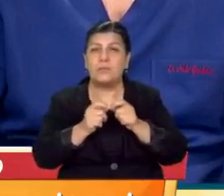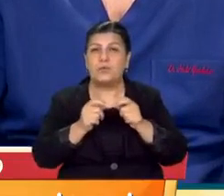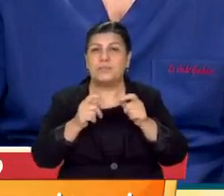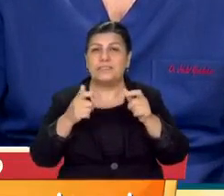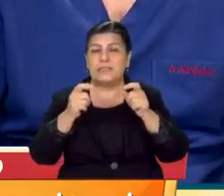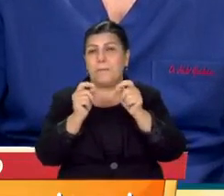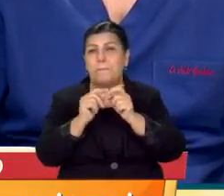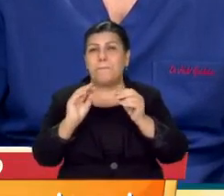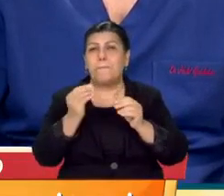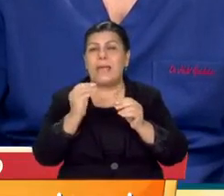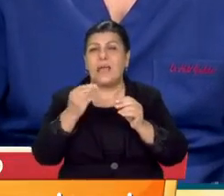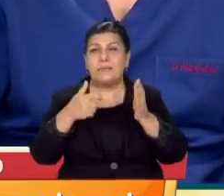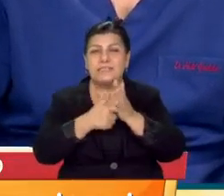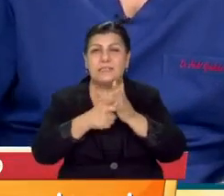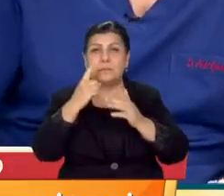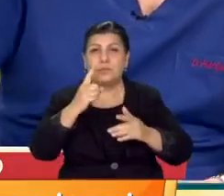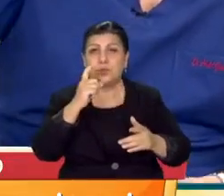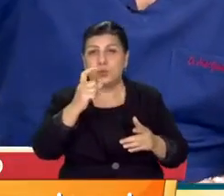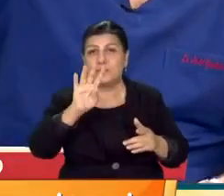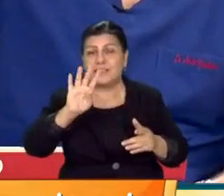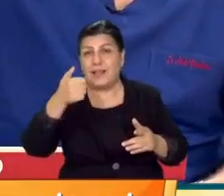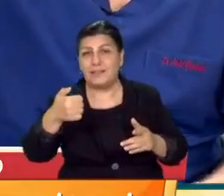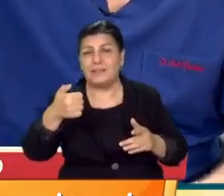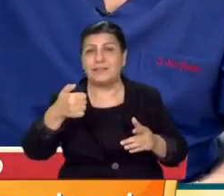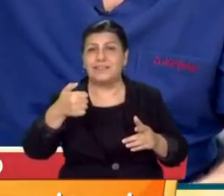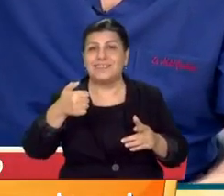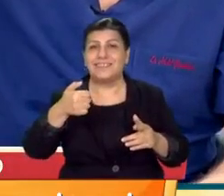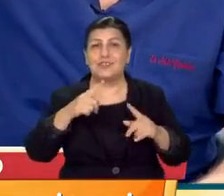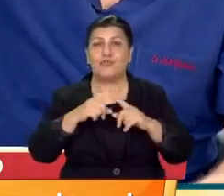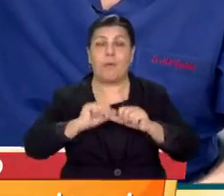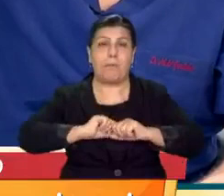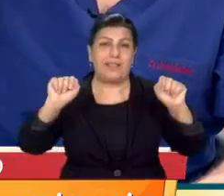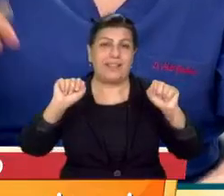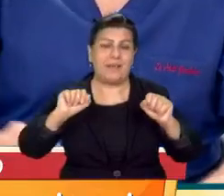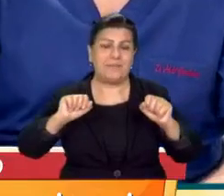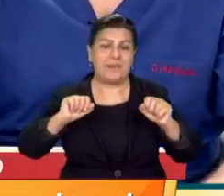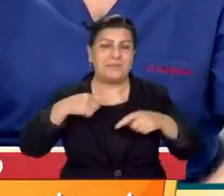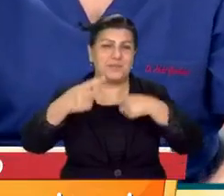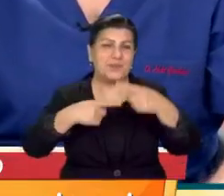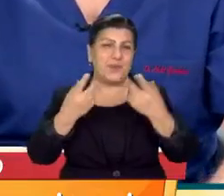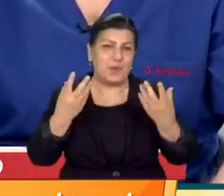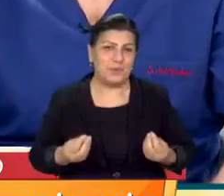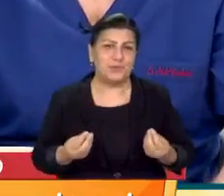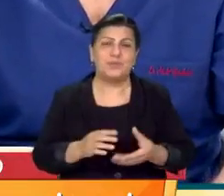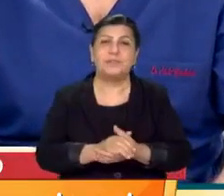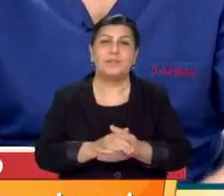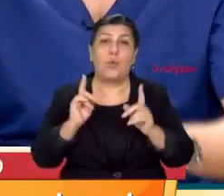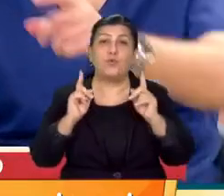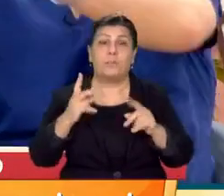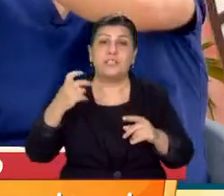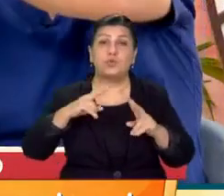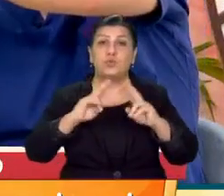mu 1946 ve 1964 yaş arasında şu an nüfus patlaması Paşa